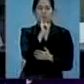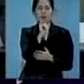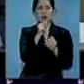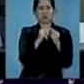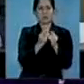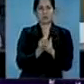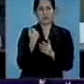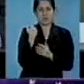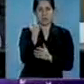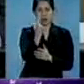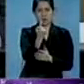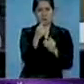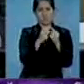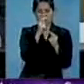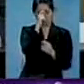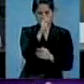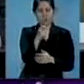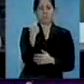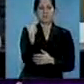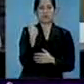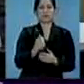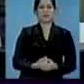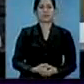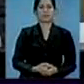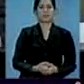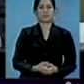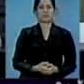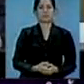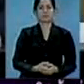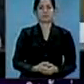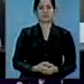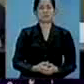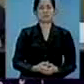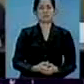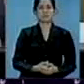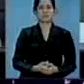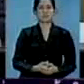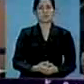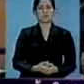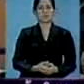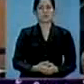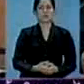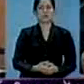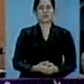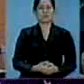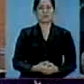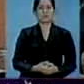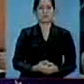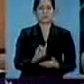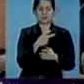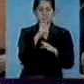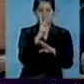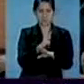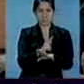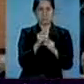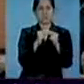นก็ขอความกรุณาละเว้นด้วยนะครับเชิญต่อครับ ท่านประธานที่เคารพคณะกรร